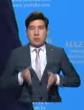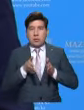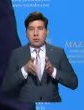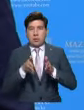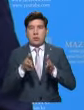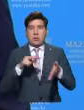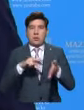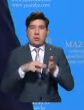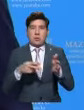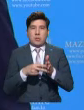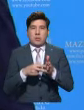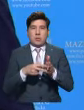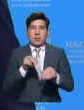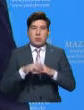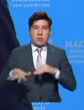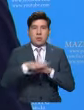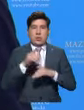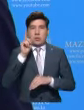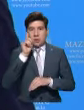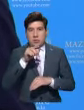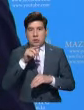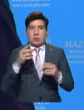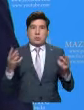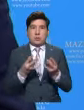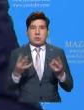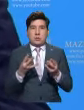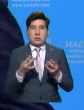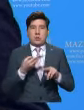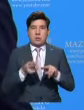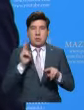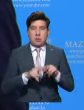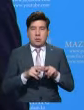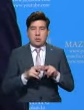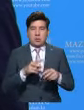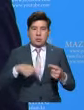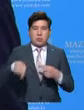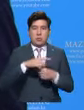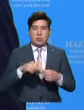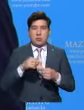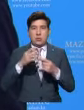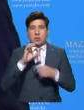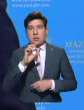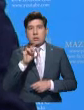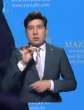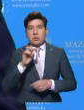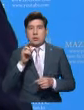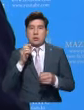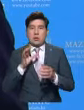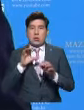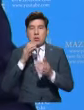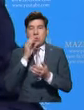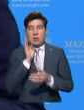барлығын халық біліп түсініп отыру керек. Сондықтан ол үшін ақпаратқа қолжетімділік болу керек.